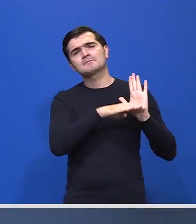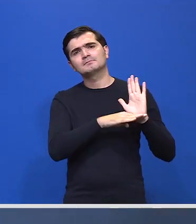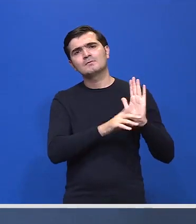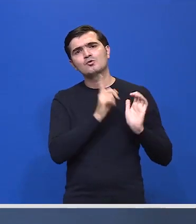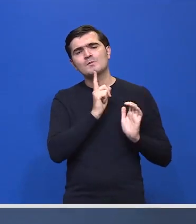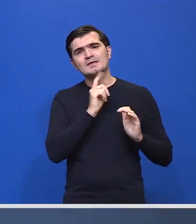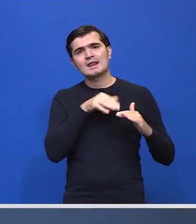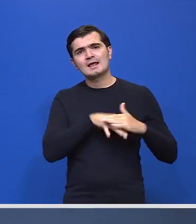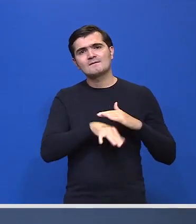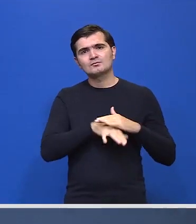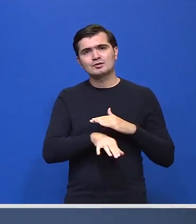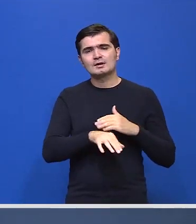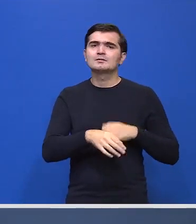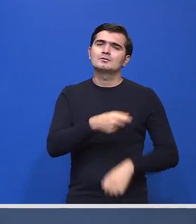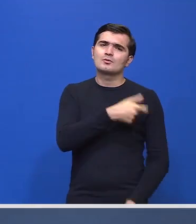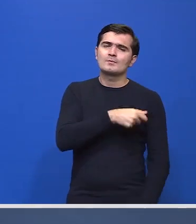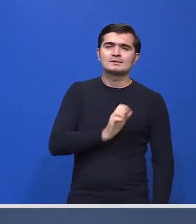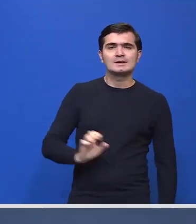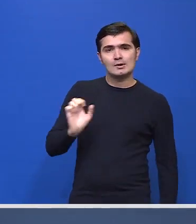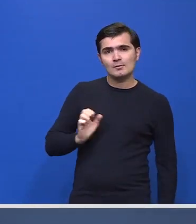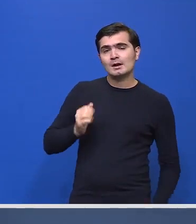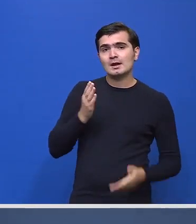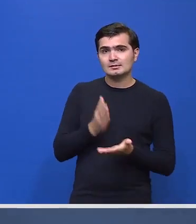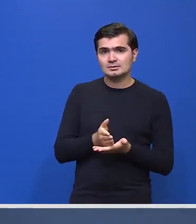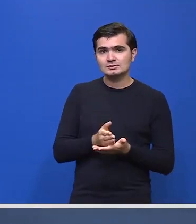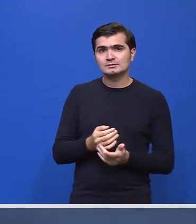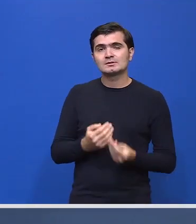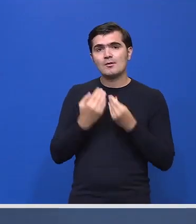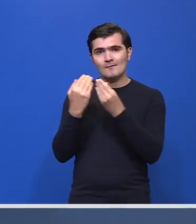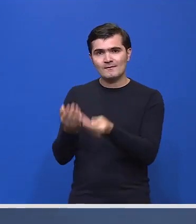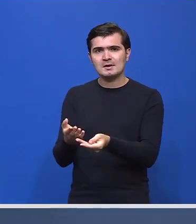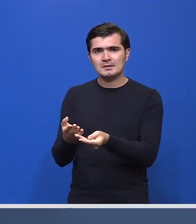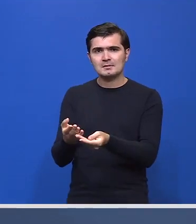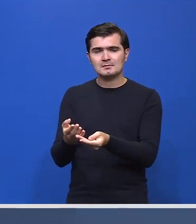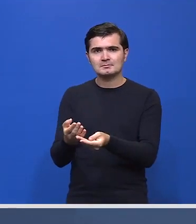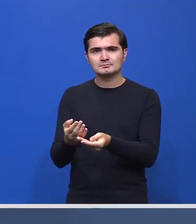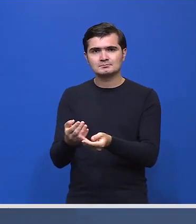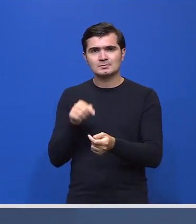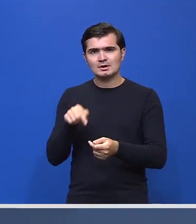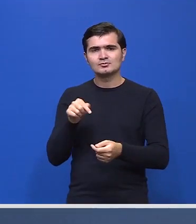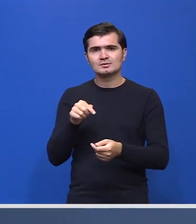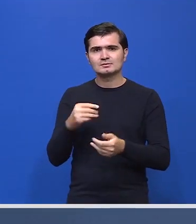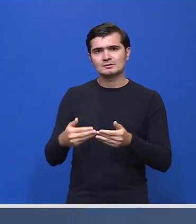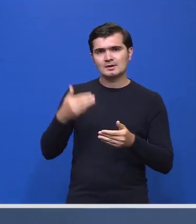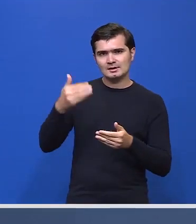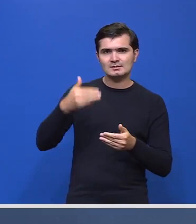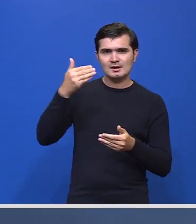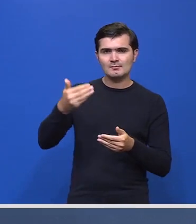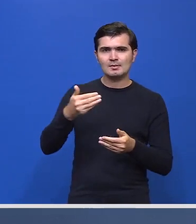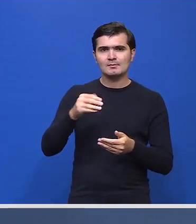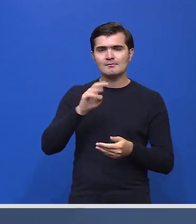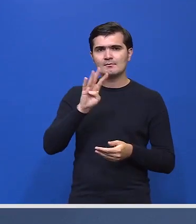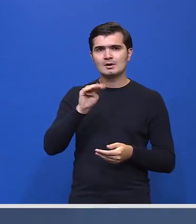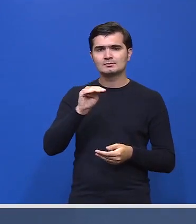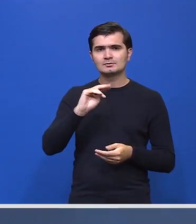refugiaților. Comisia Europeană a decis alocarea în această etapă a 40